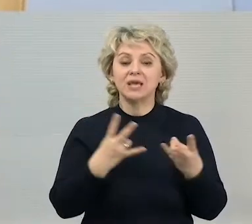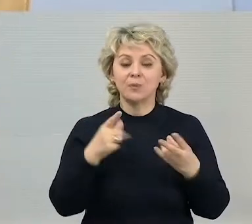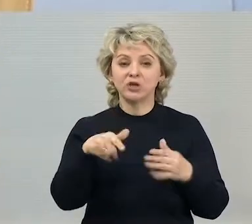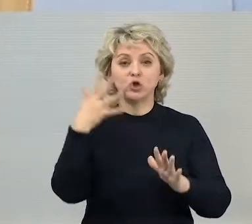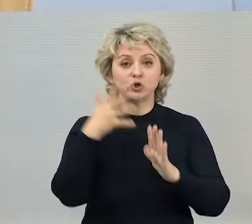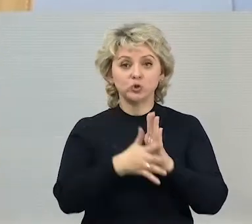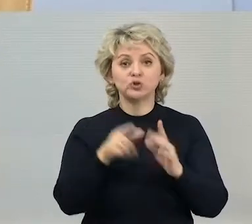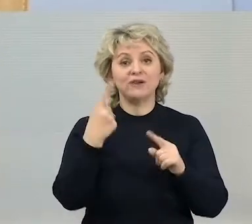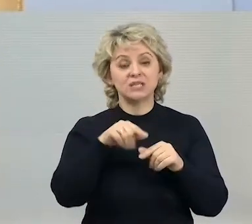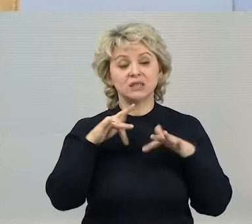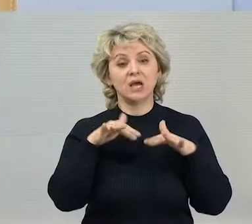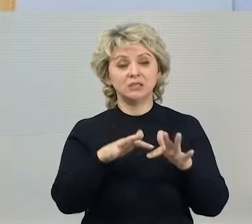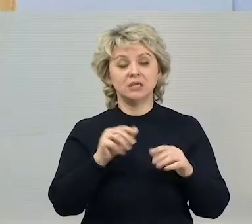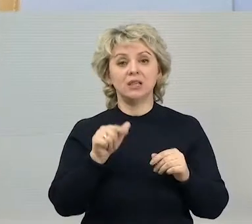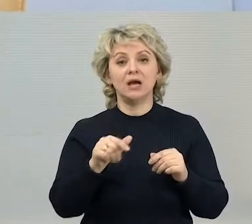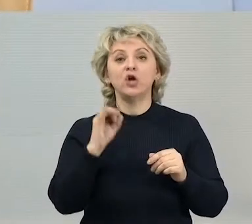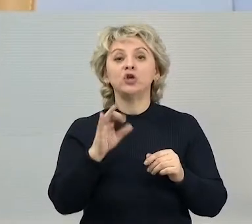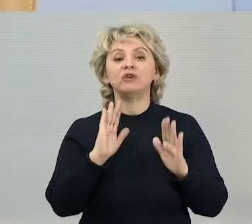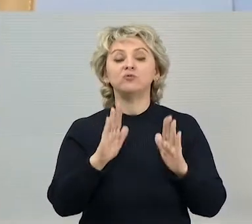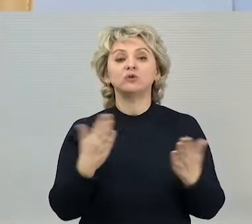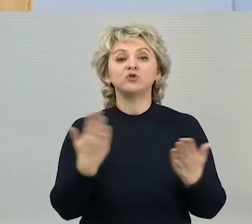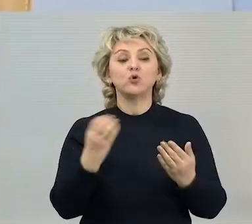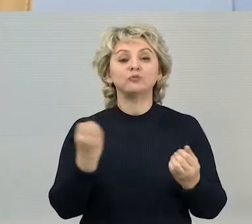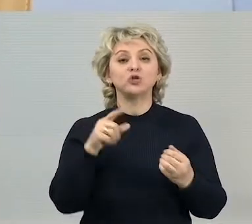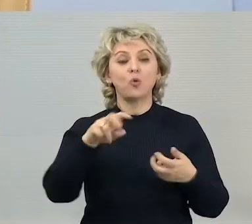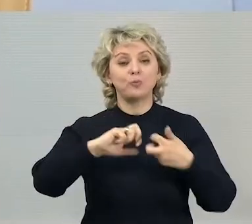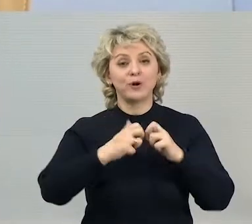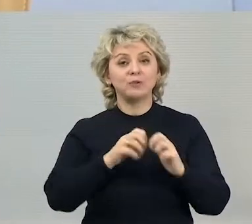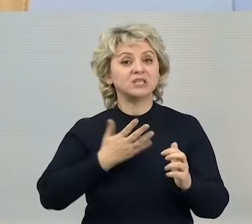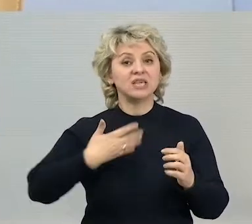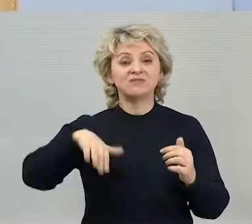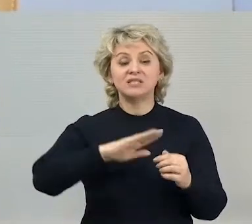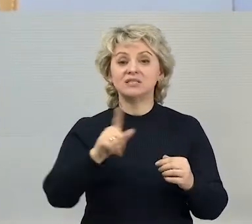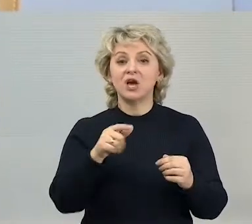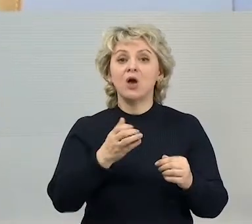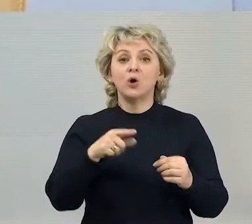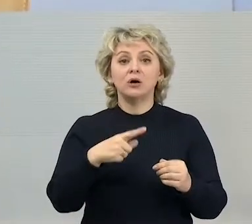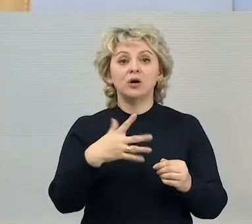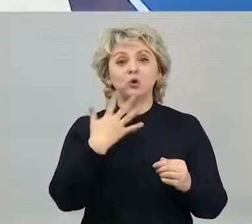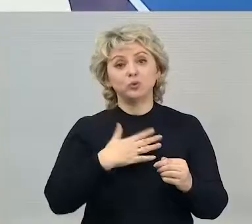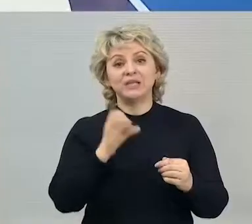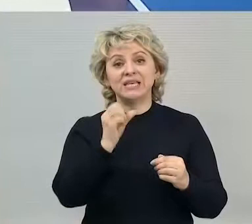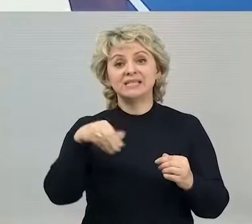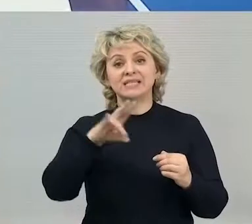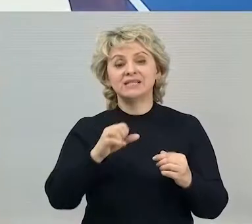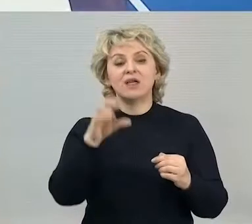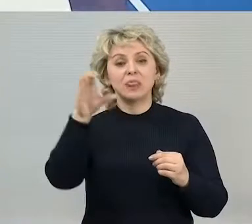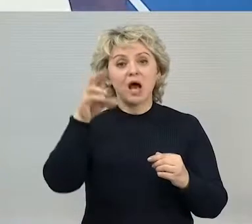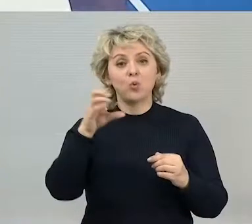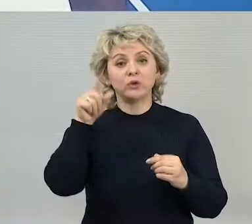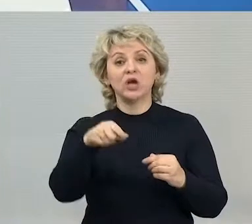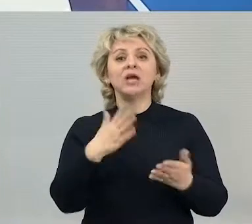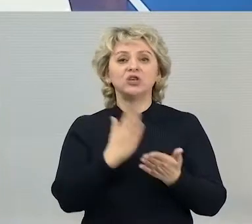необходимость изучать это дело. И вот в чем еще проблема. Ведь не все склонны к естественным наукам. Есть любители истории,